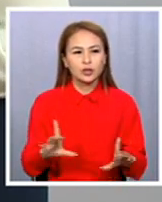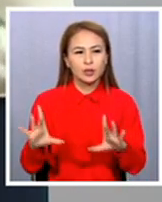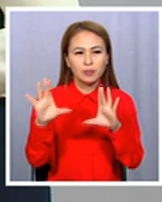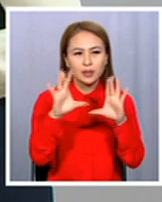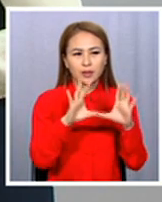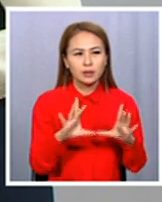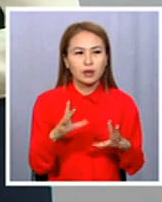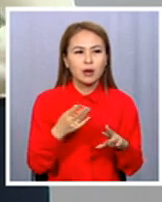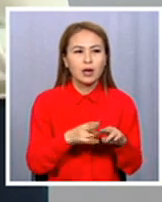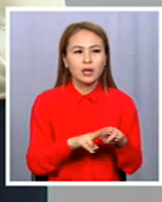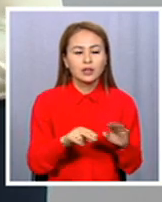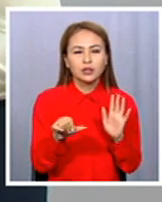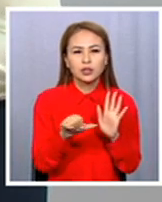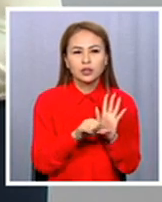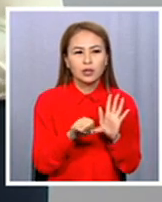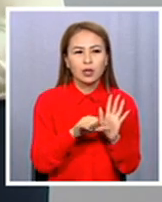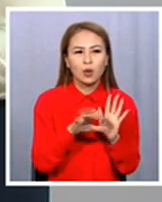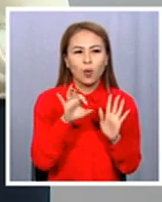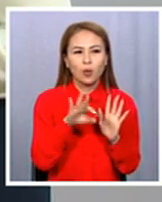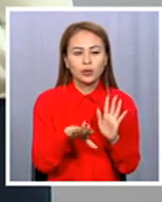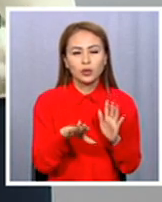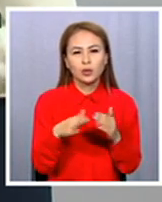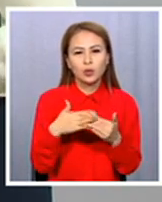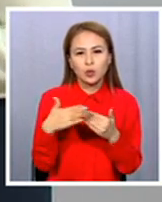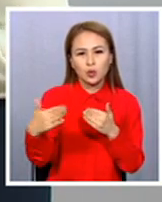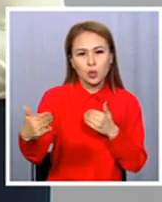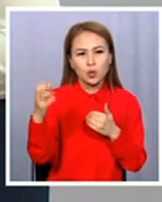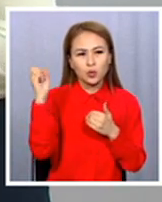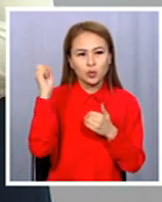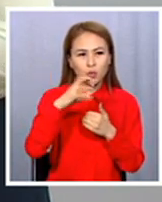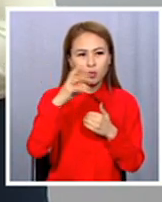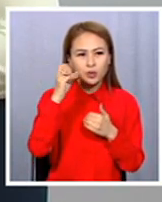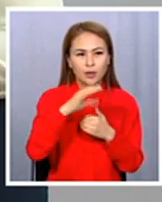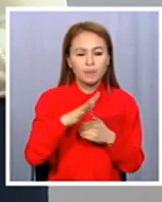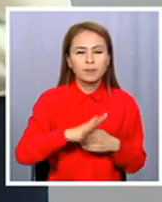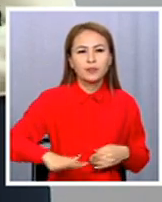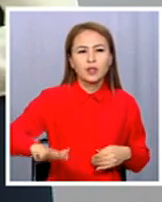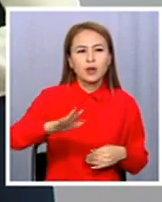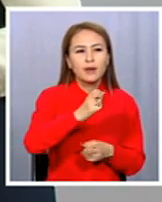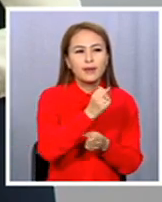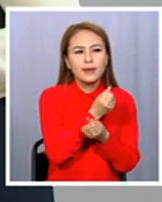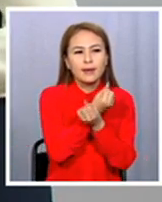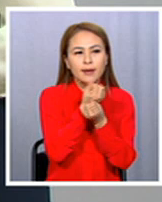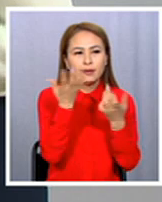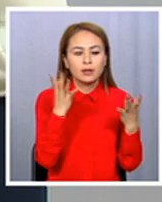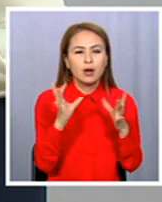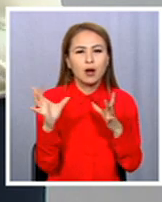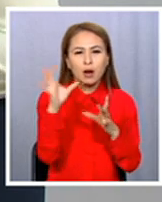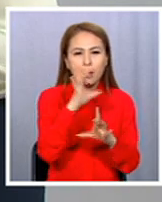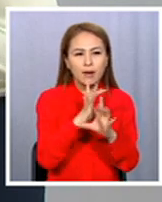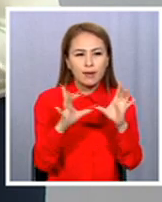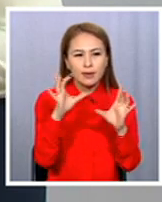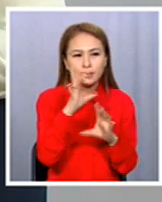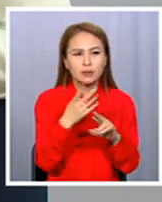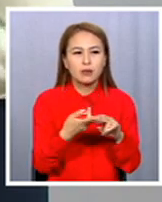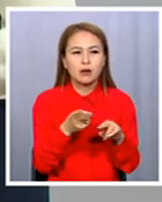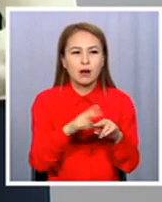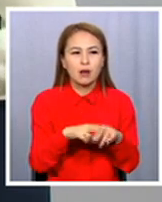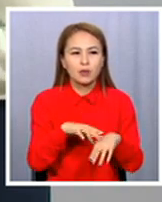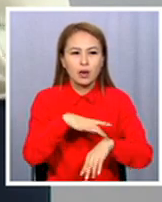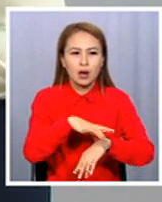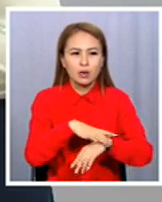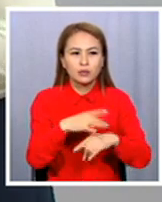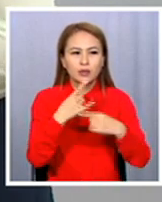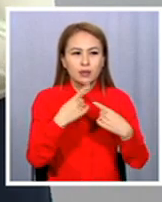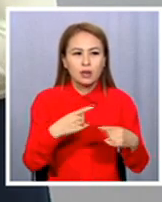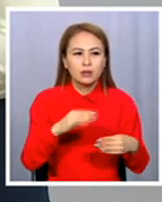необычная планета. Она шестая от Солнца, окружена множеством ярких колец, состоящих из обломков